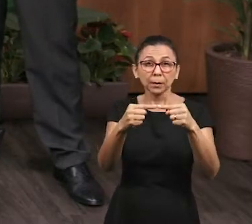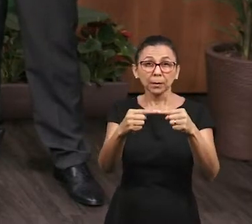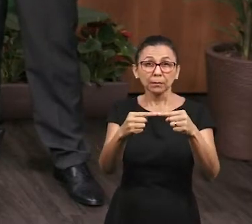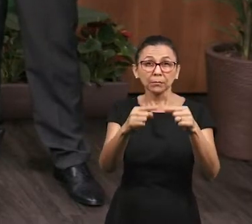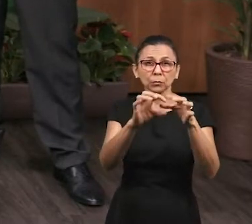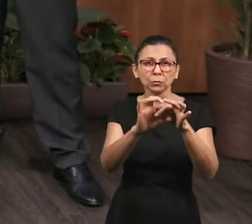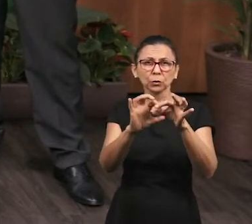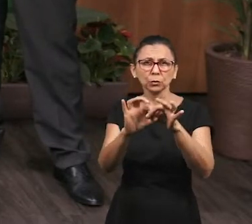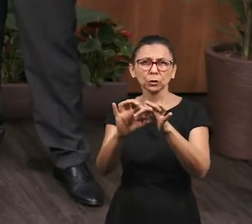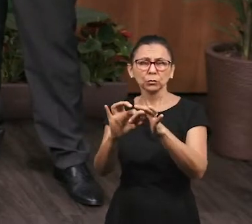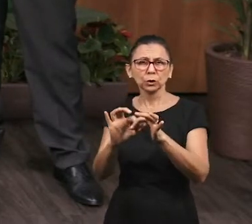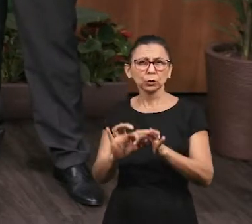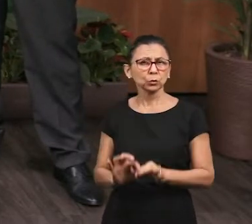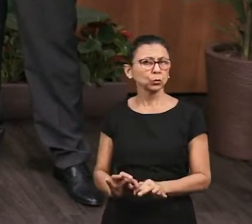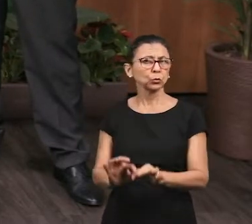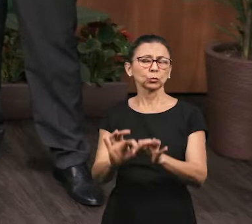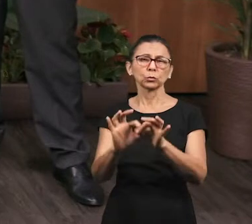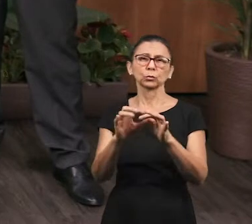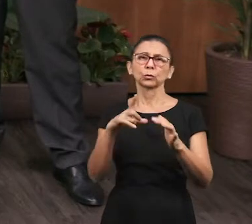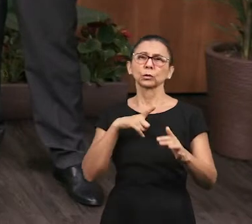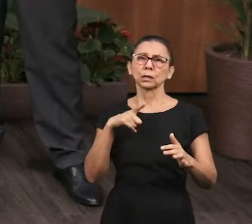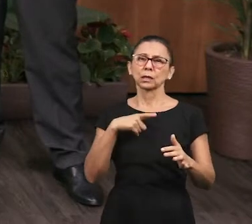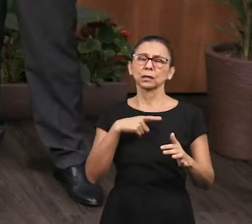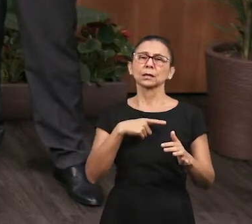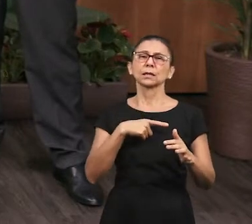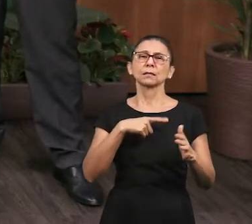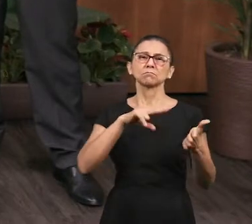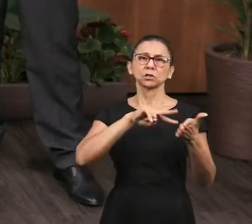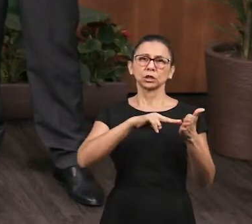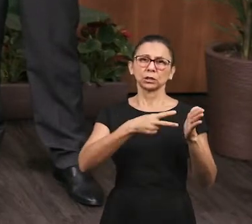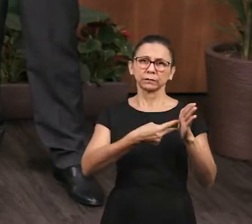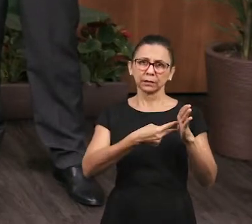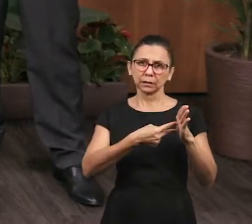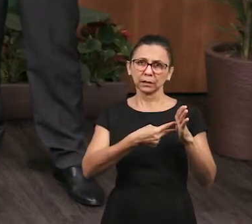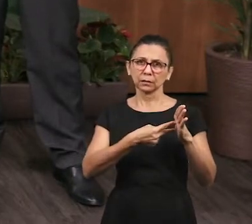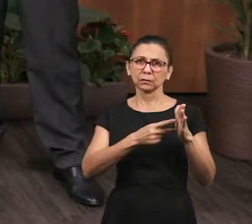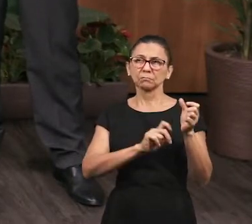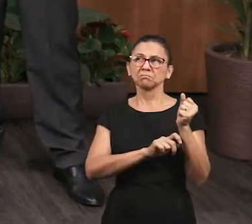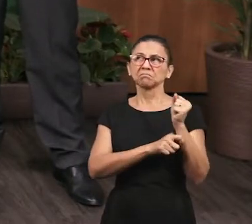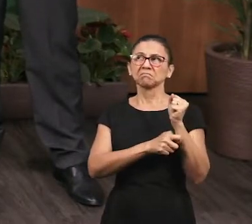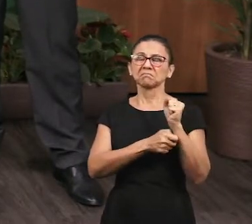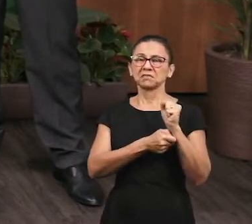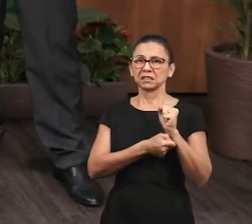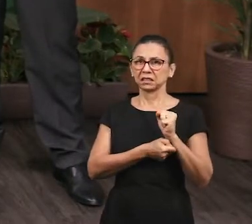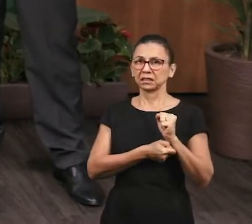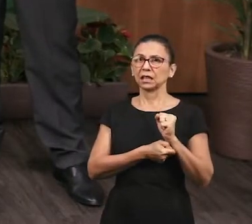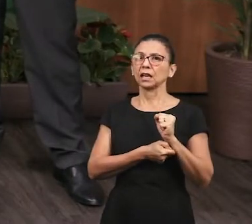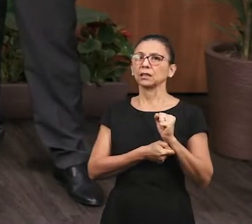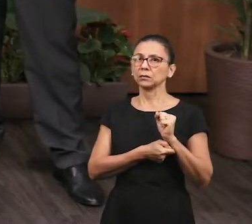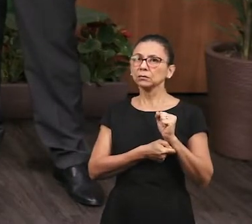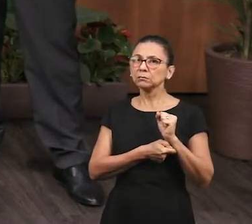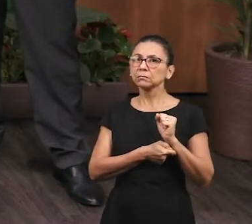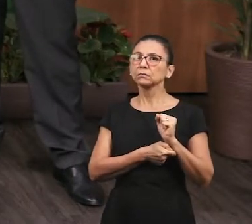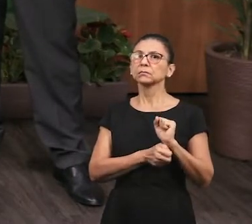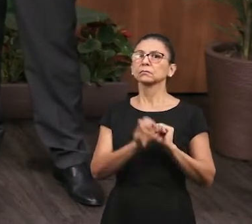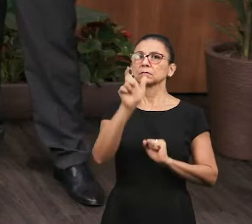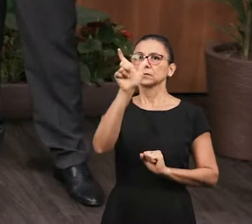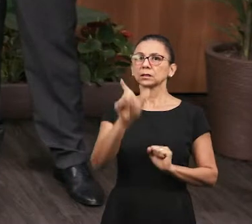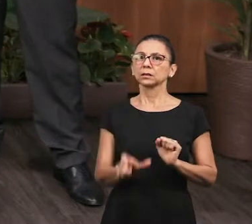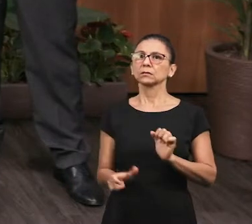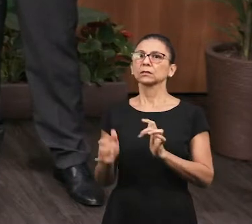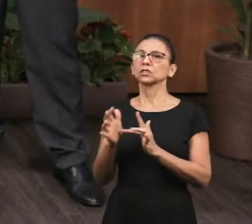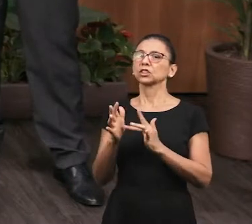в этой скинии, они все связаны между собой. Это откровение, которое показывает